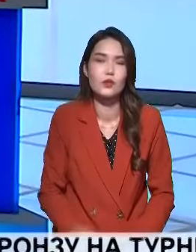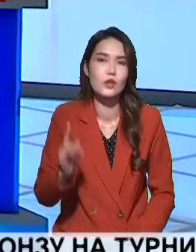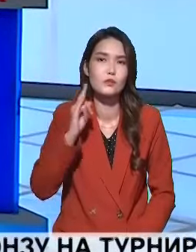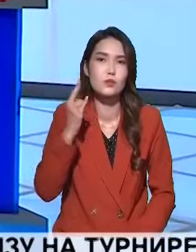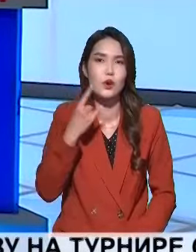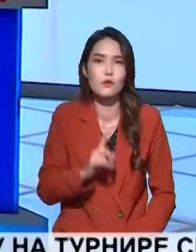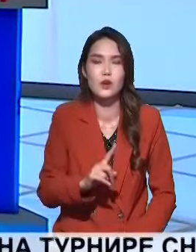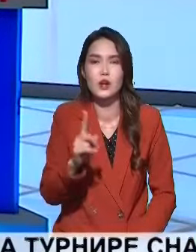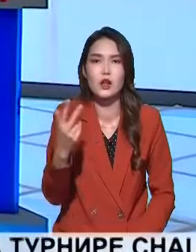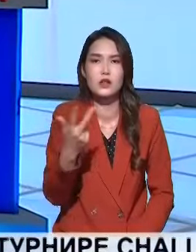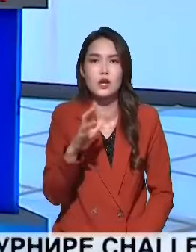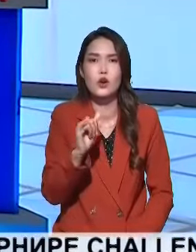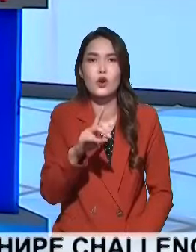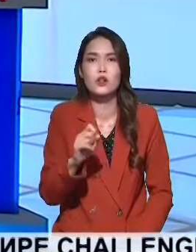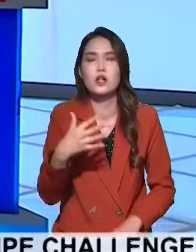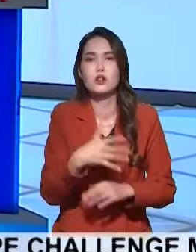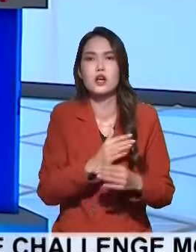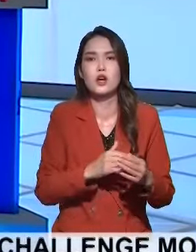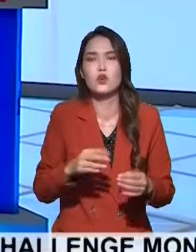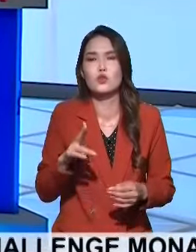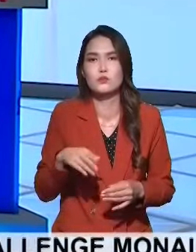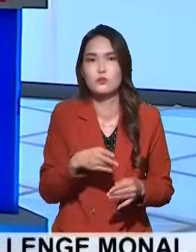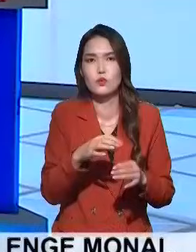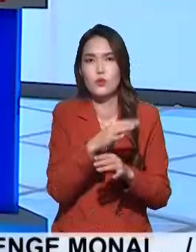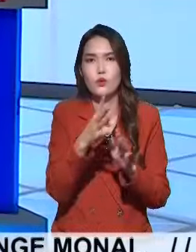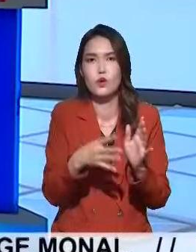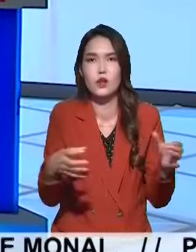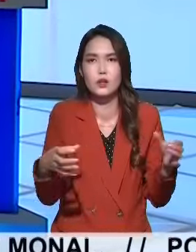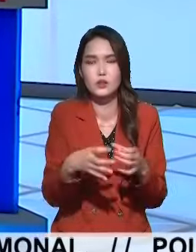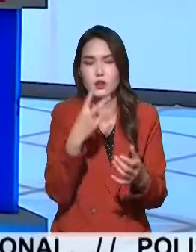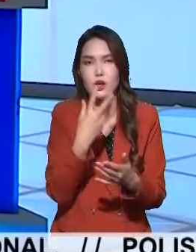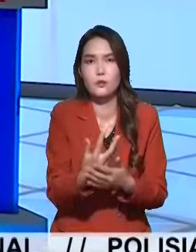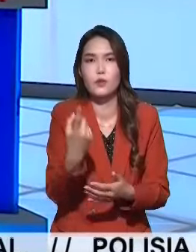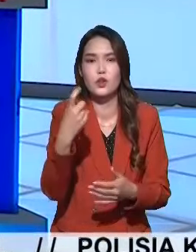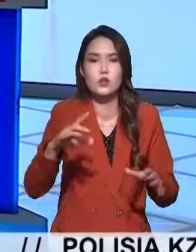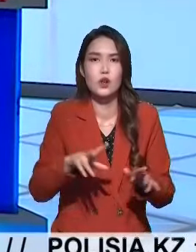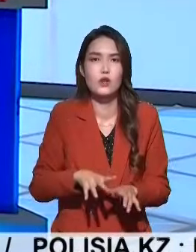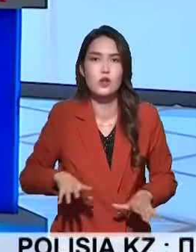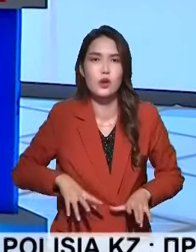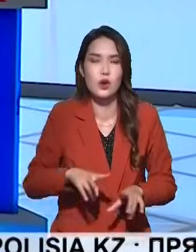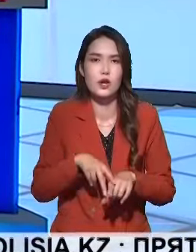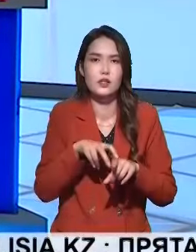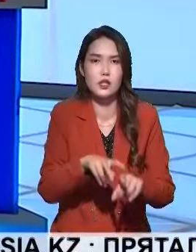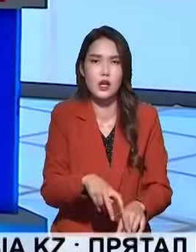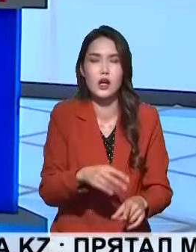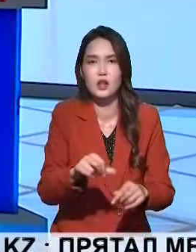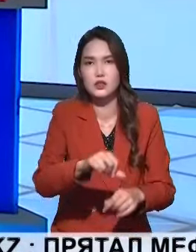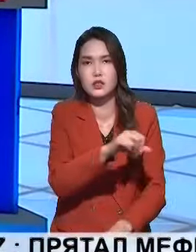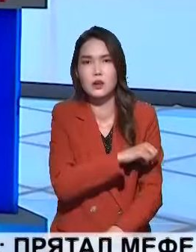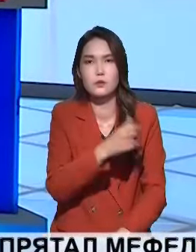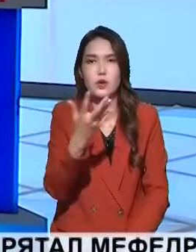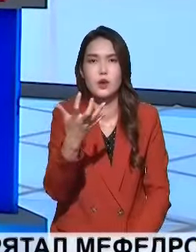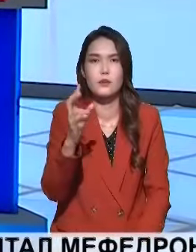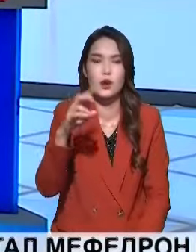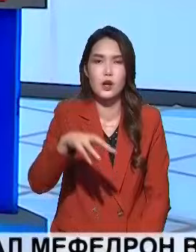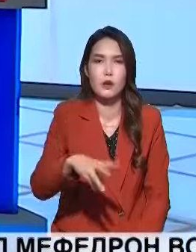Павлодаре стартовал третий марафон Улы-Дала Жорығы. 19 команд, почти 100 лошадей, их наездники преодолевают дистанцию в 500